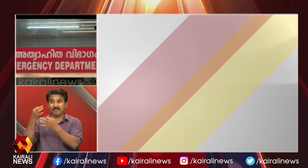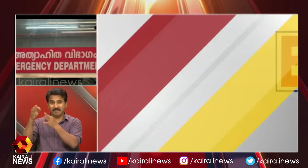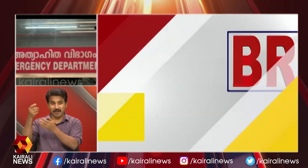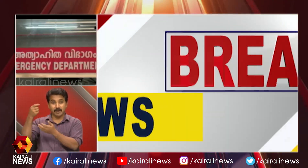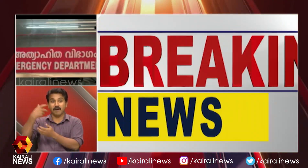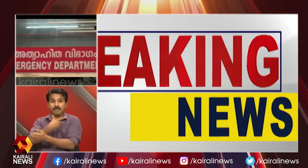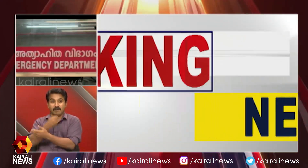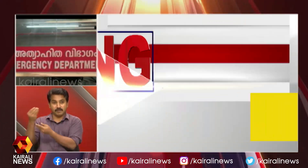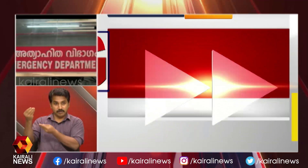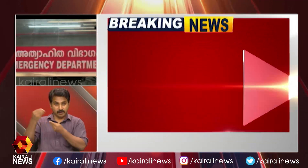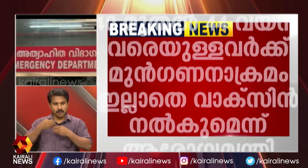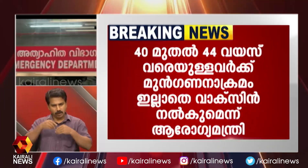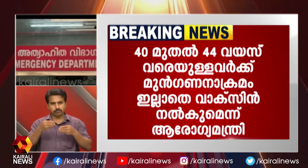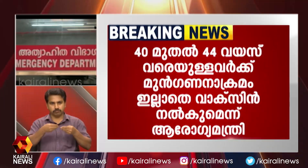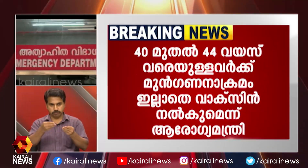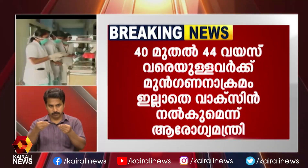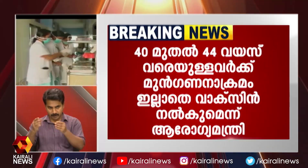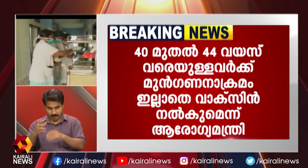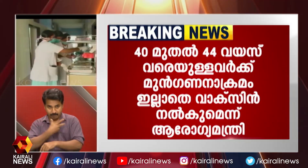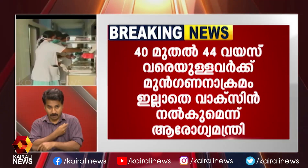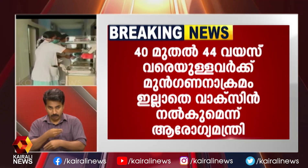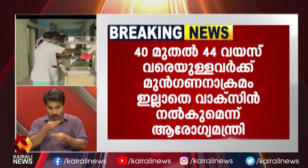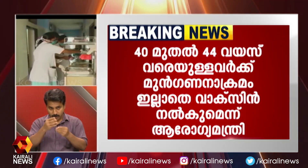വാക്സിൻ ഉപയോഗിച്ചുകൊണ്ട് വാക്സിനേഷൻ നടത്തുന്നത്. അതിനാണ് നിലവിൽ ഇപ്പോൾ